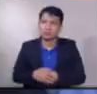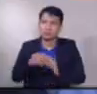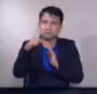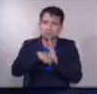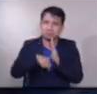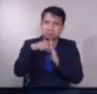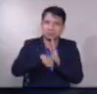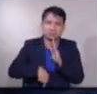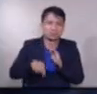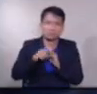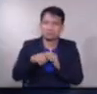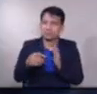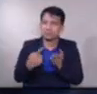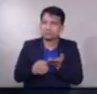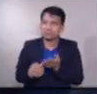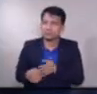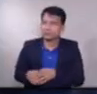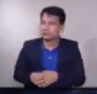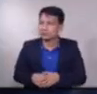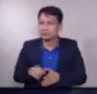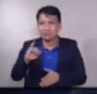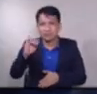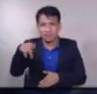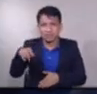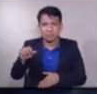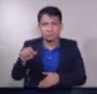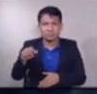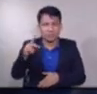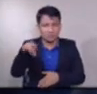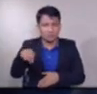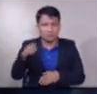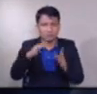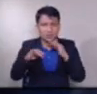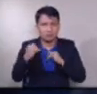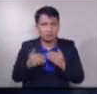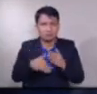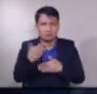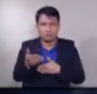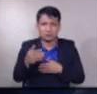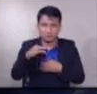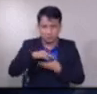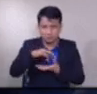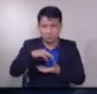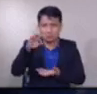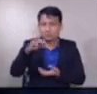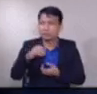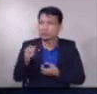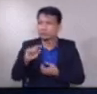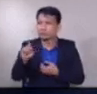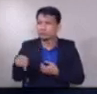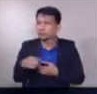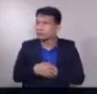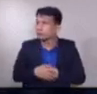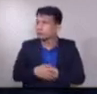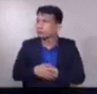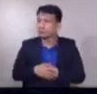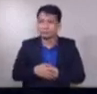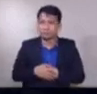malalimang usapin na yan dun sa IP issues. No? Pero yung susunod na tanong, para naman dun sa mga